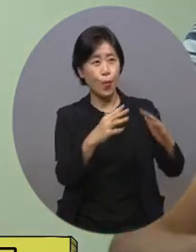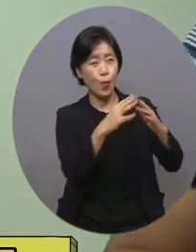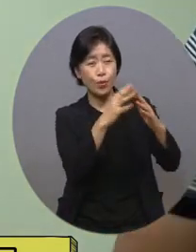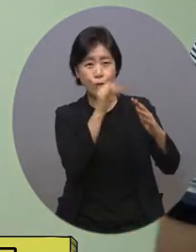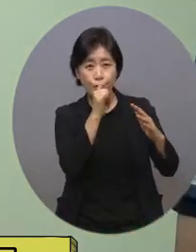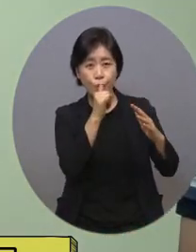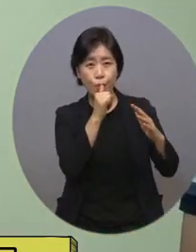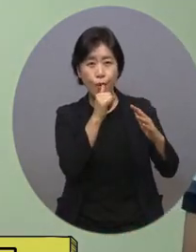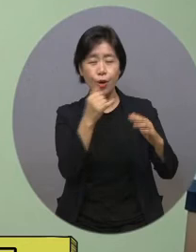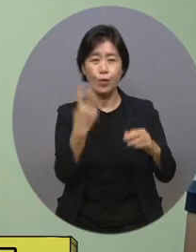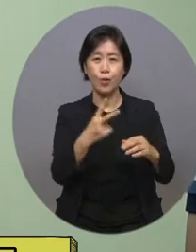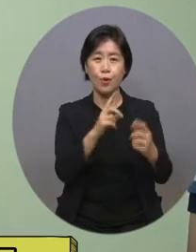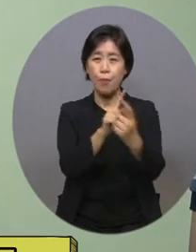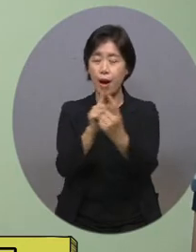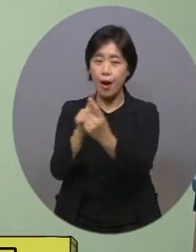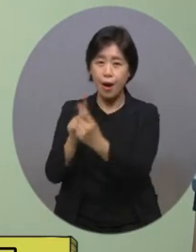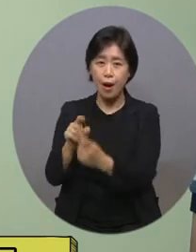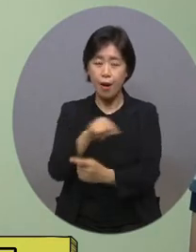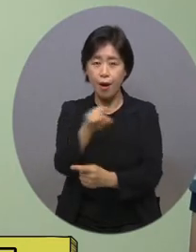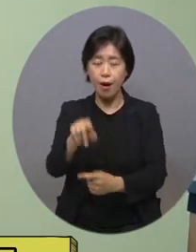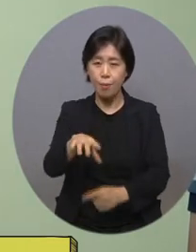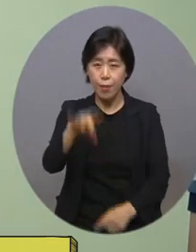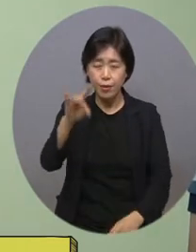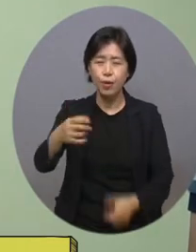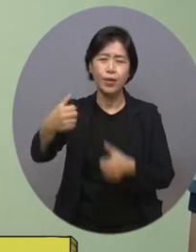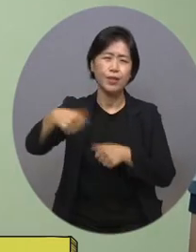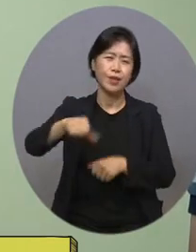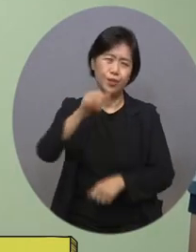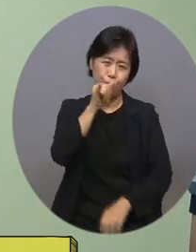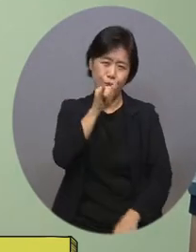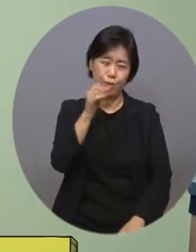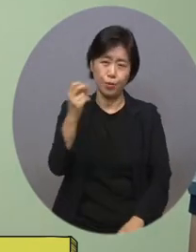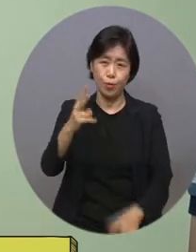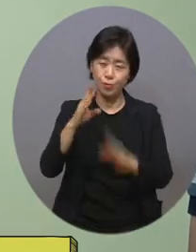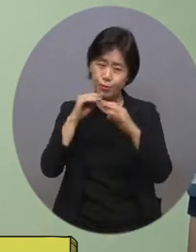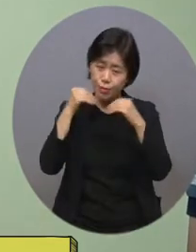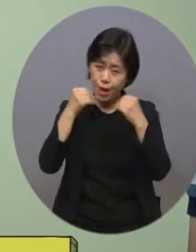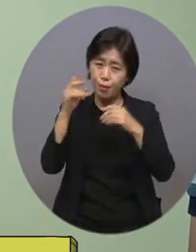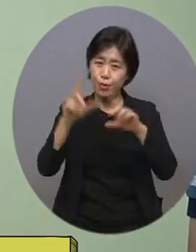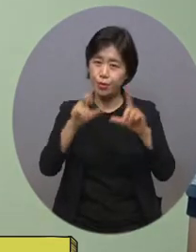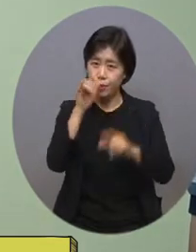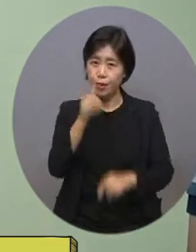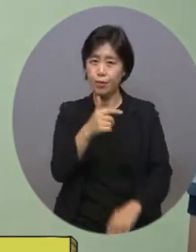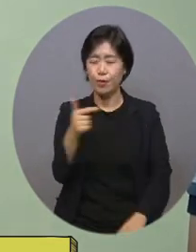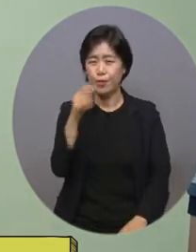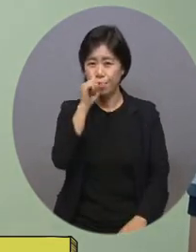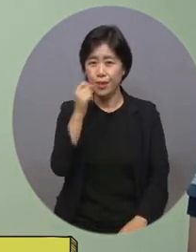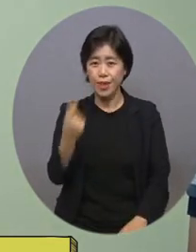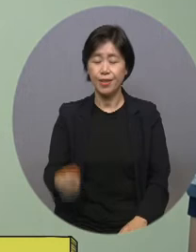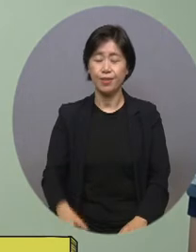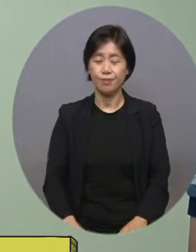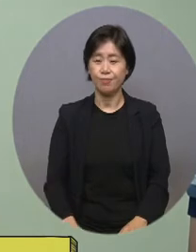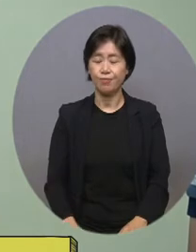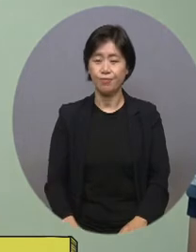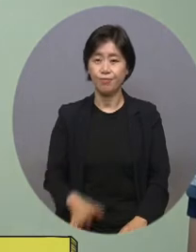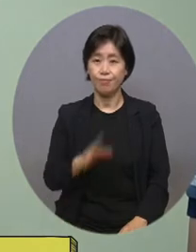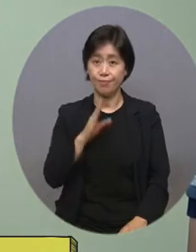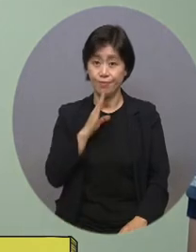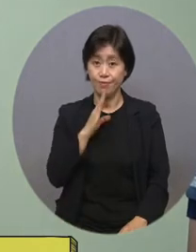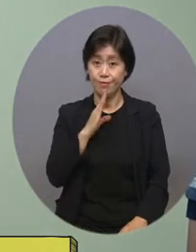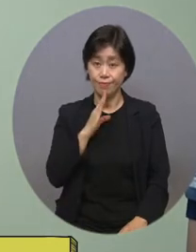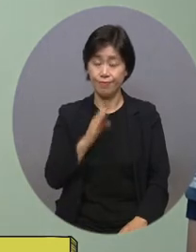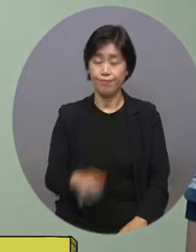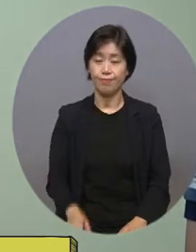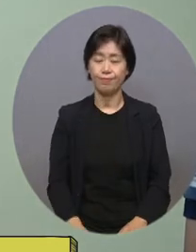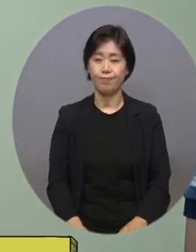다들 웃으시면서 인사, 먼저 인사를 해주시고 그런 문화들이 너무 좋더라고요, 저는. 예. 그런 게 또 더